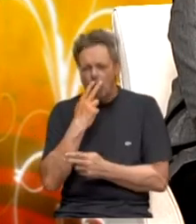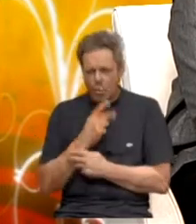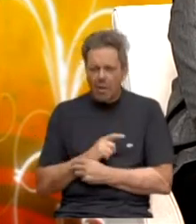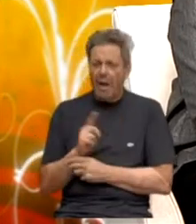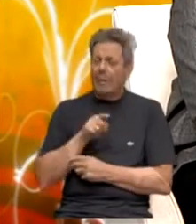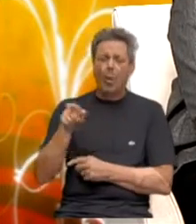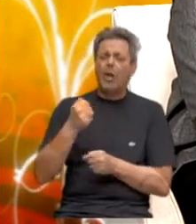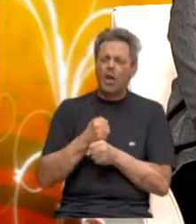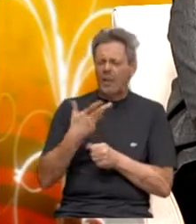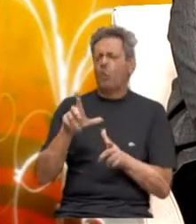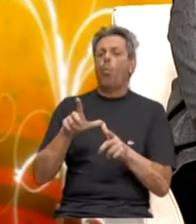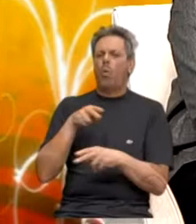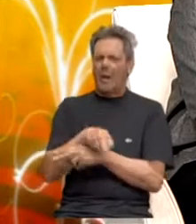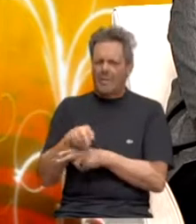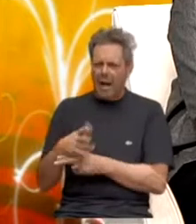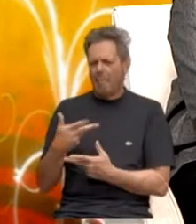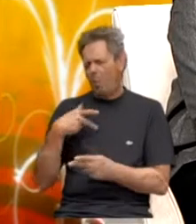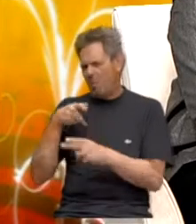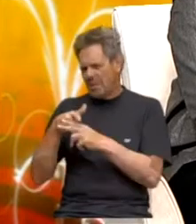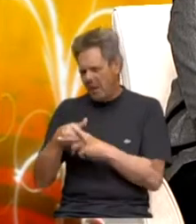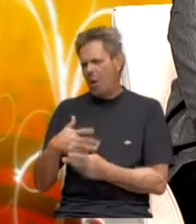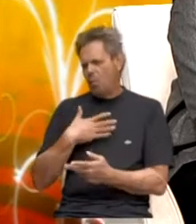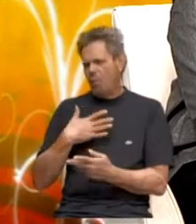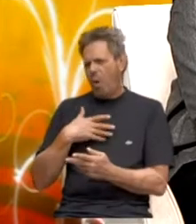neće to raditi u kancelarijama u kojima smetaju i